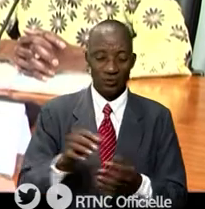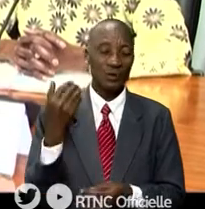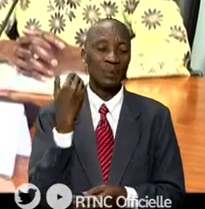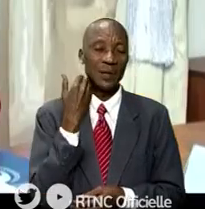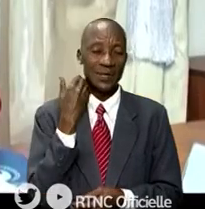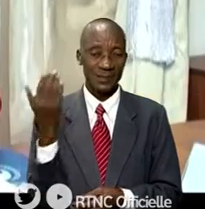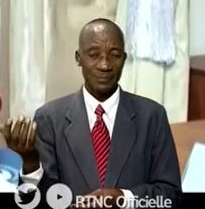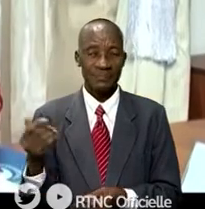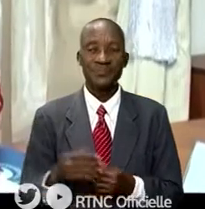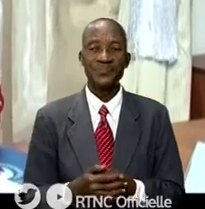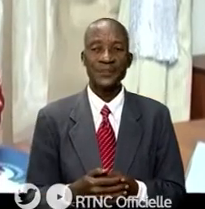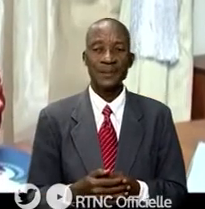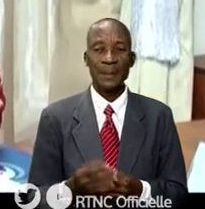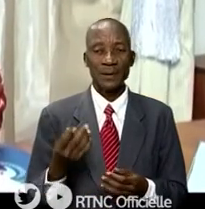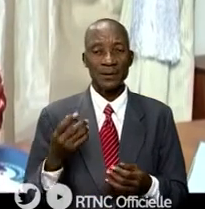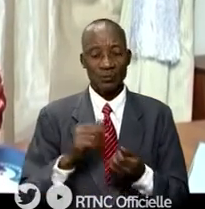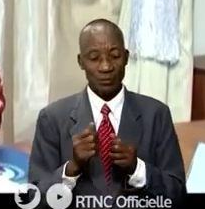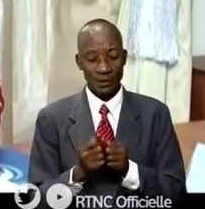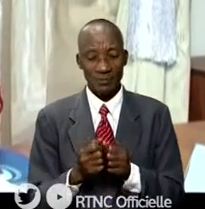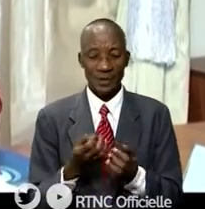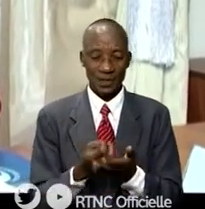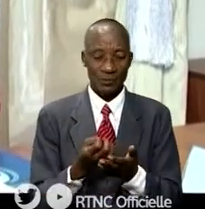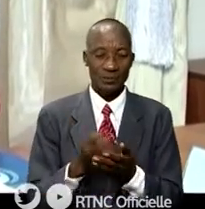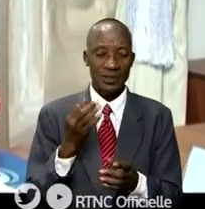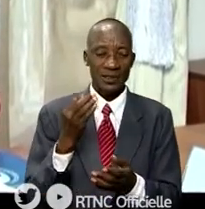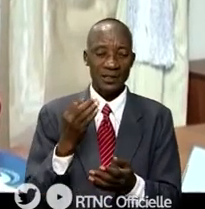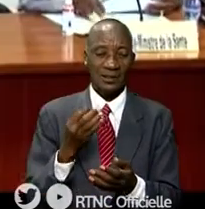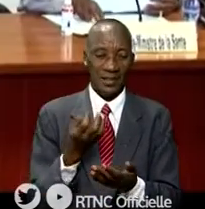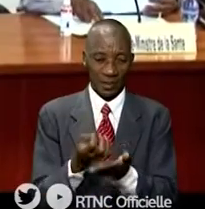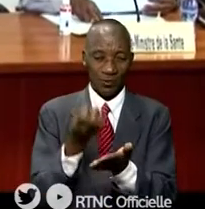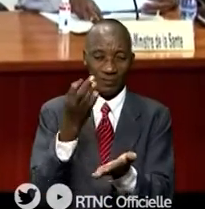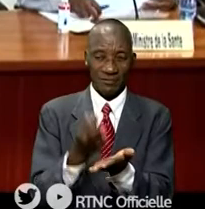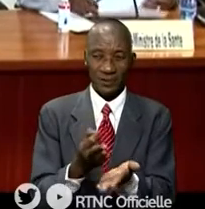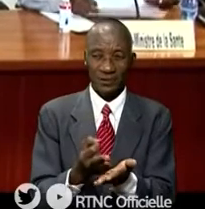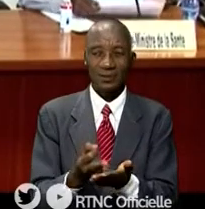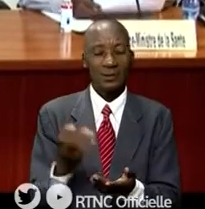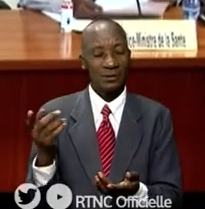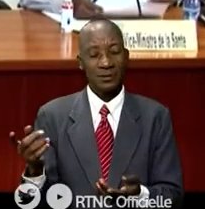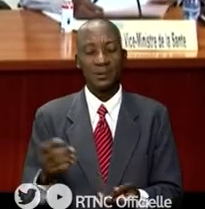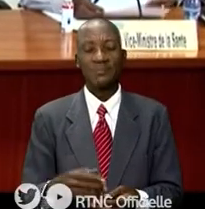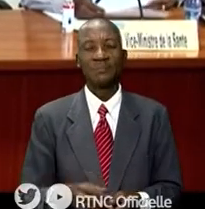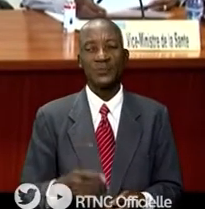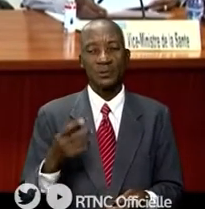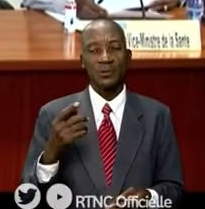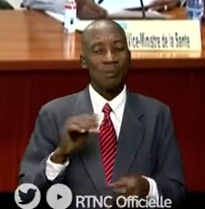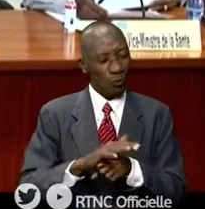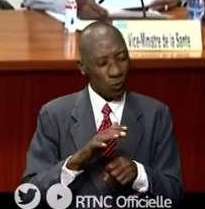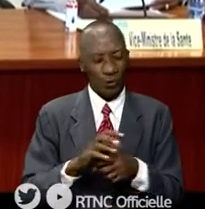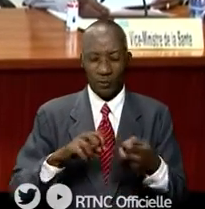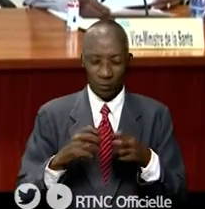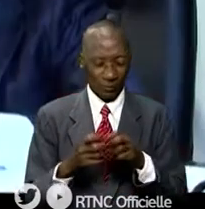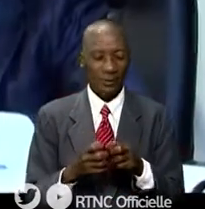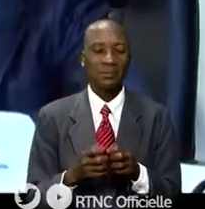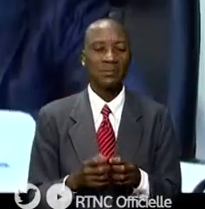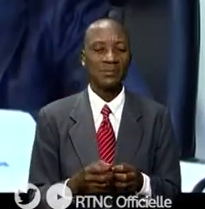la gouvernance au secteur économico-financier, le sanitaire et l'exercice des libertés, autant des sujets évalués selon